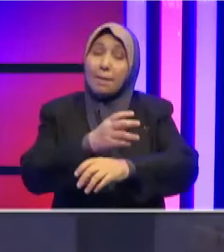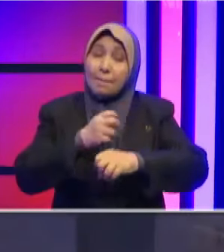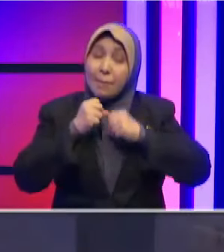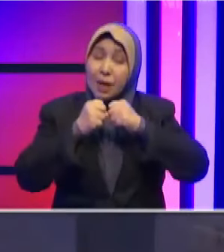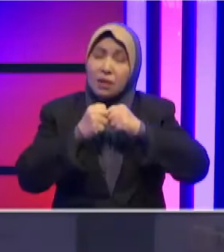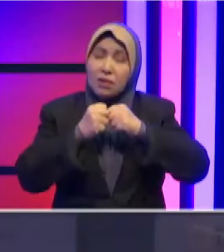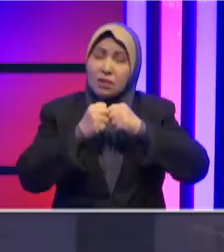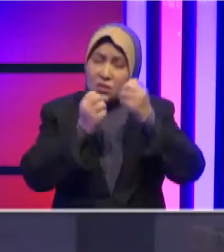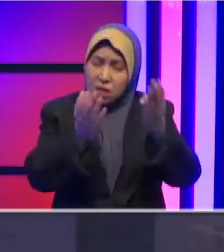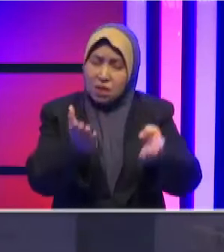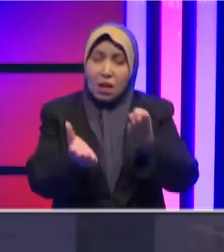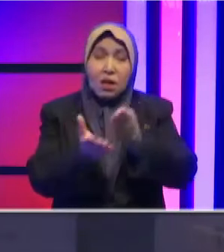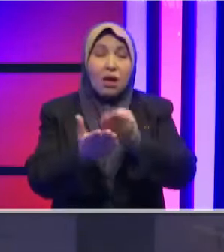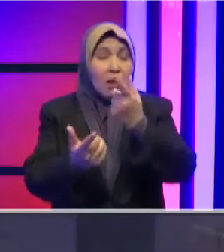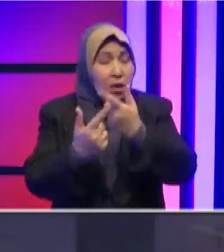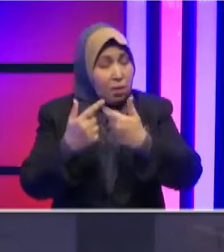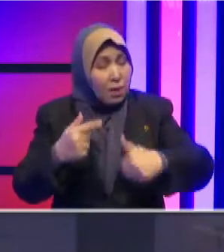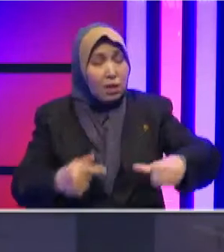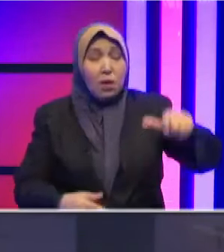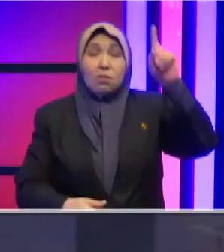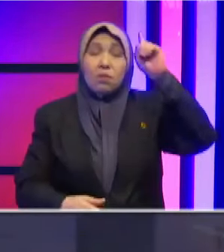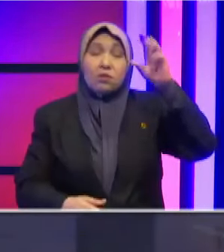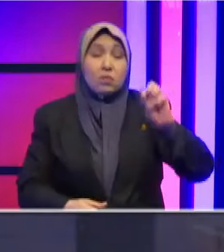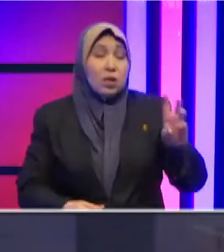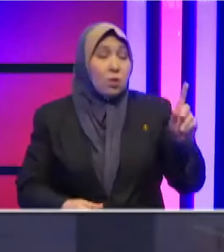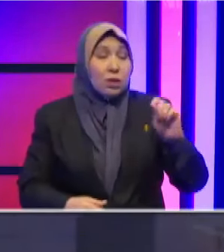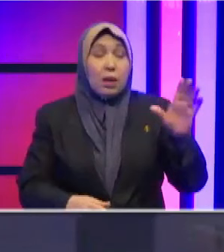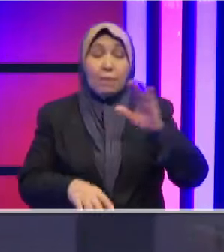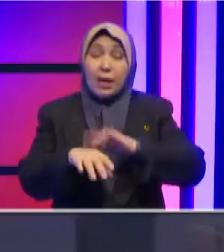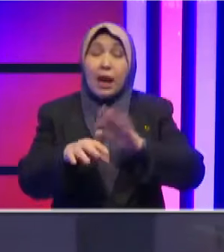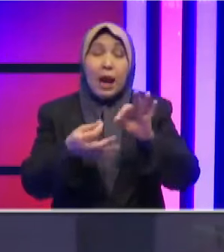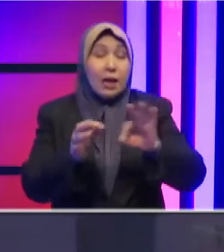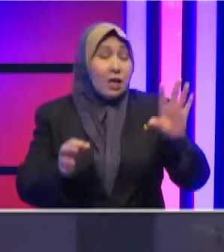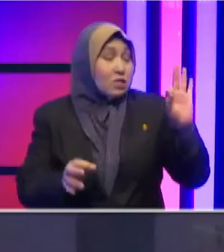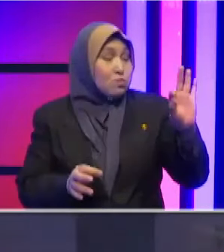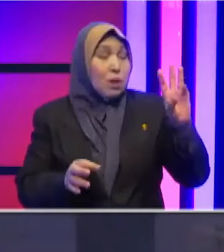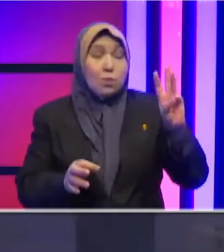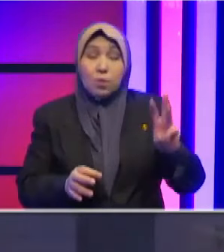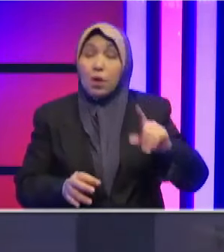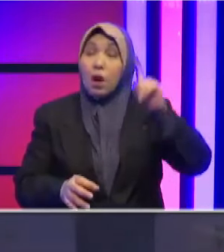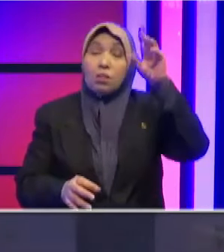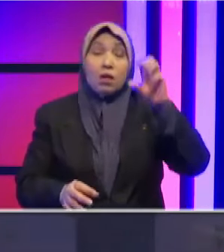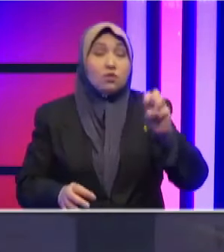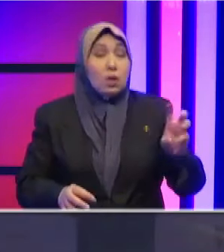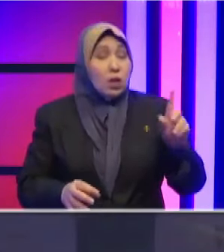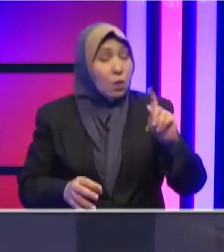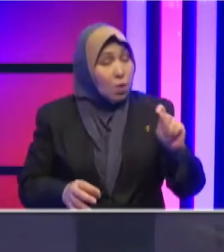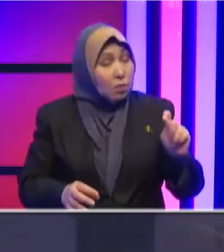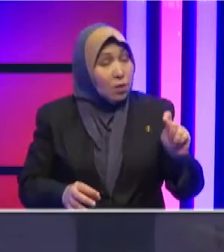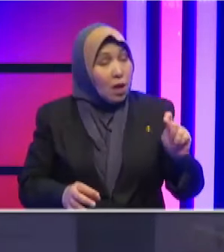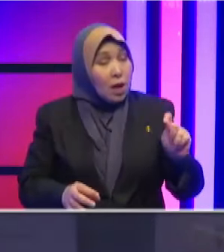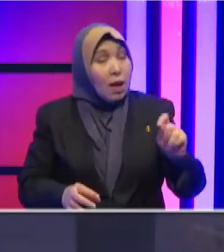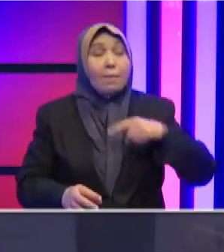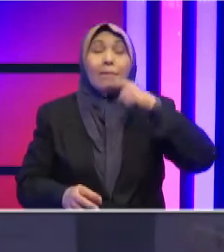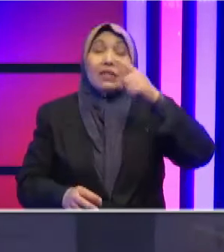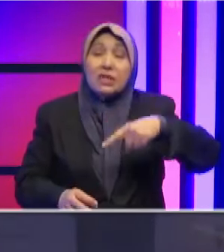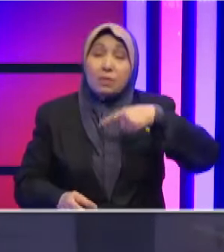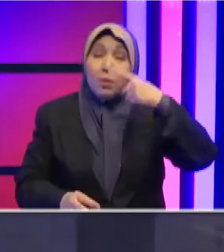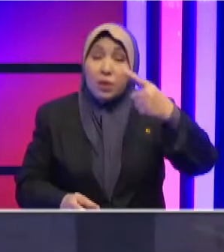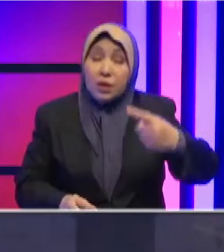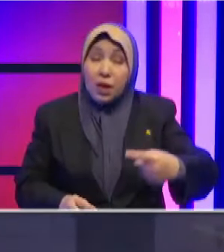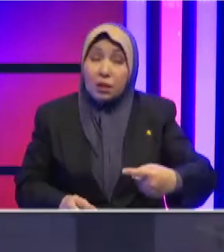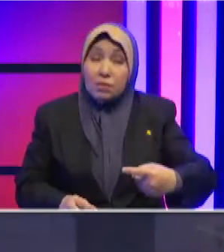Taufik dan hidayah daripada Allah subhanahu wa ta'ala pada ayat 96 Allah Subhanahu Wa Ta'ala menyebutkan